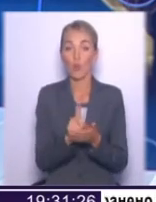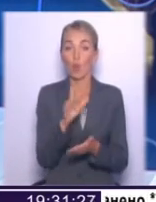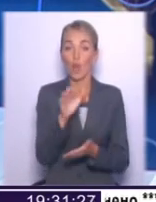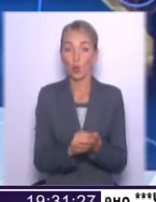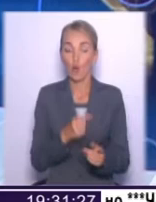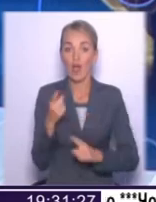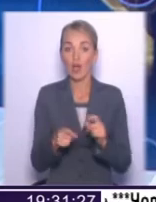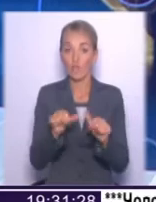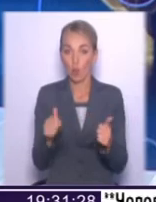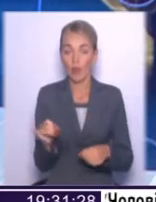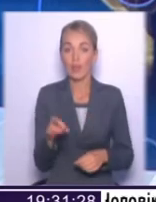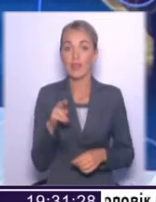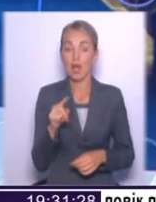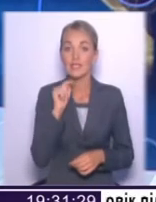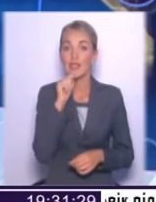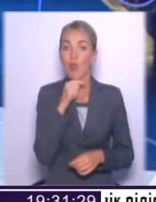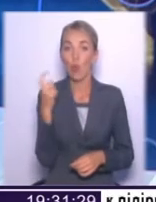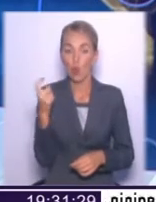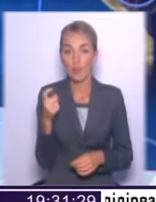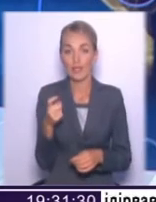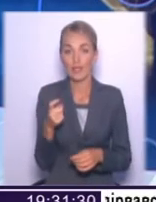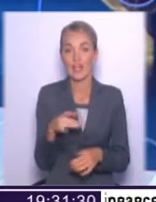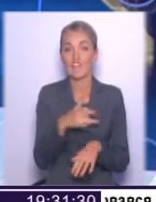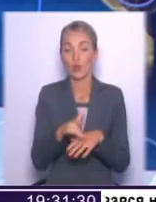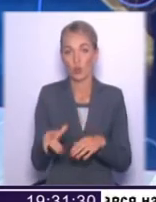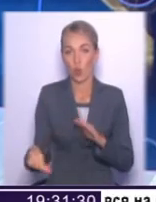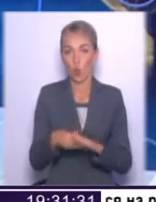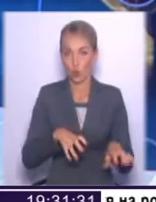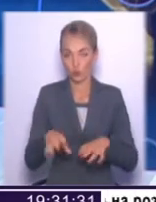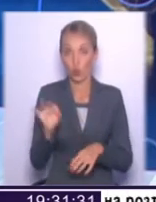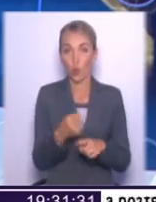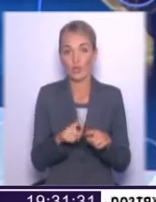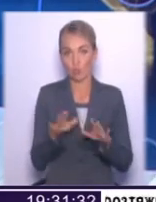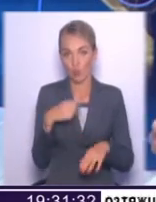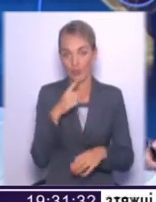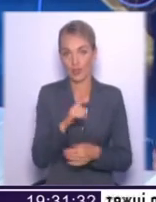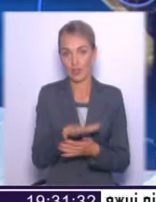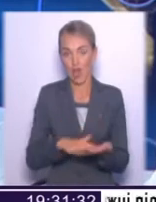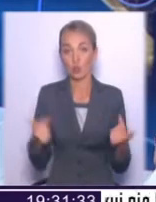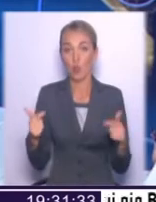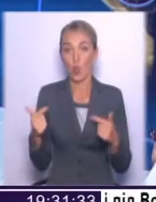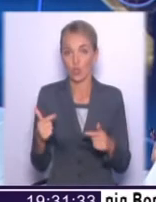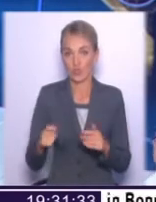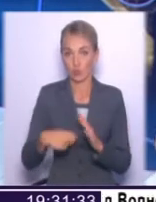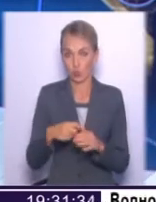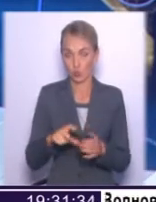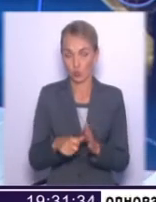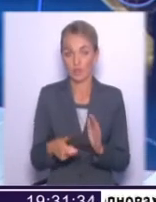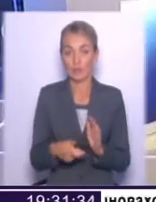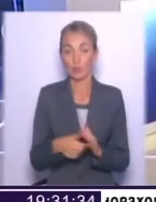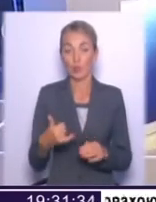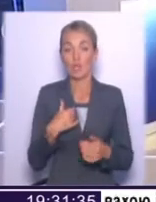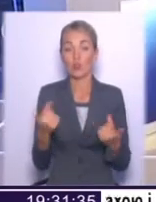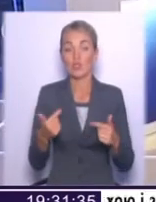як з економіки викорінити корупцію. Про все це ми будемо говорити далі із гостем студії. У нас в гостях Максим